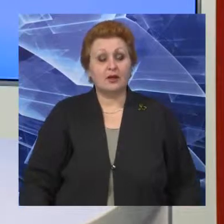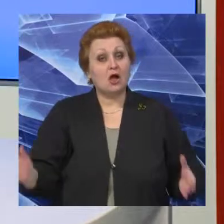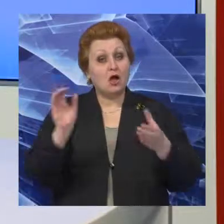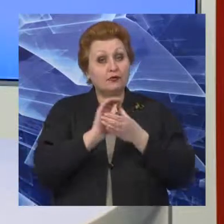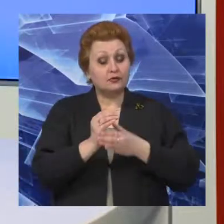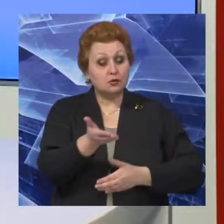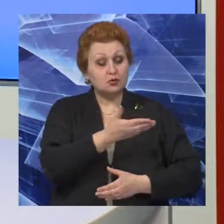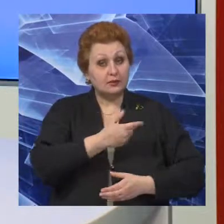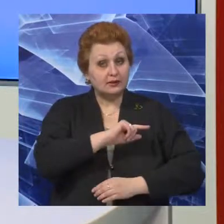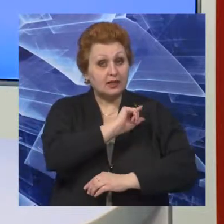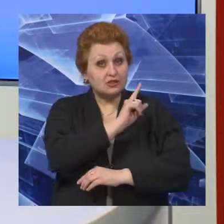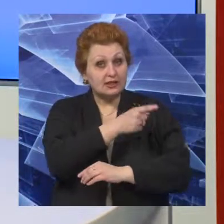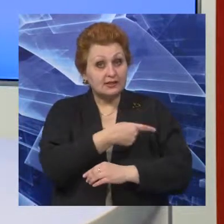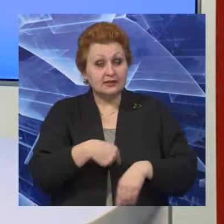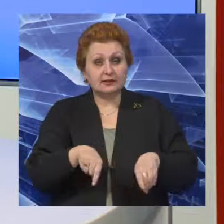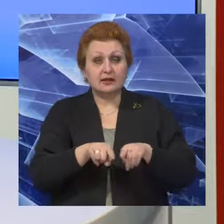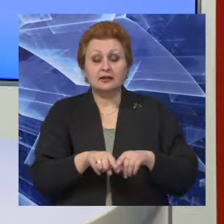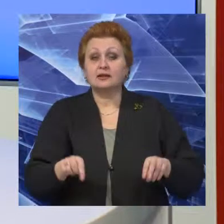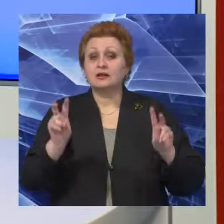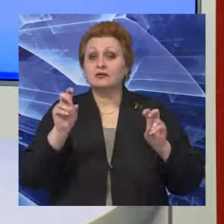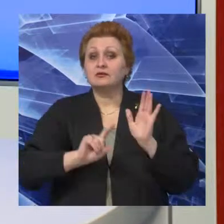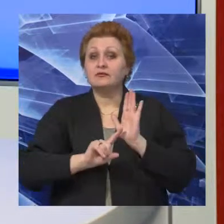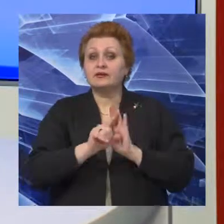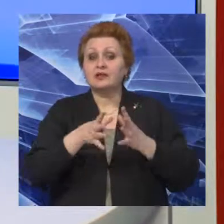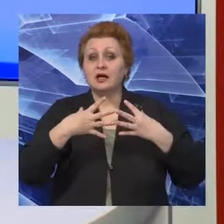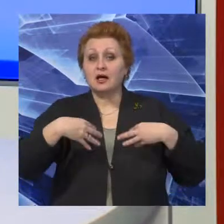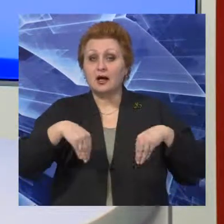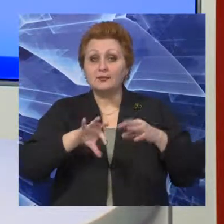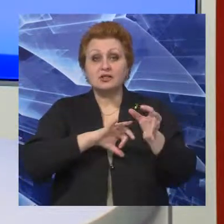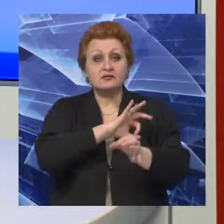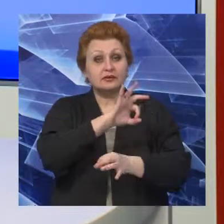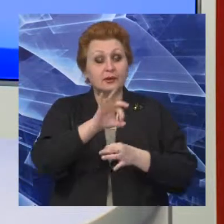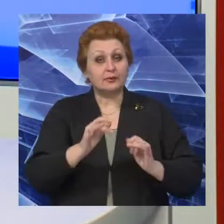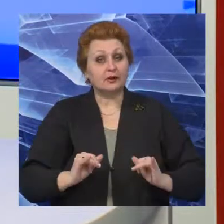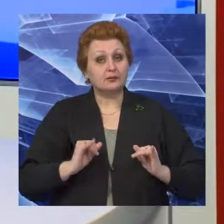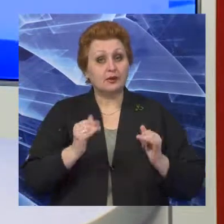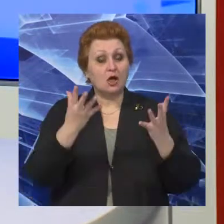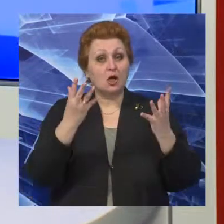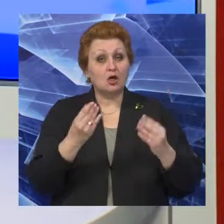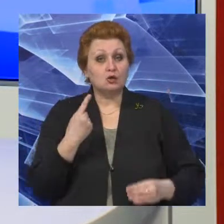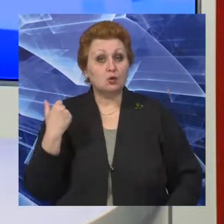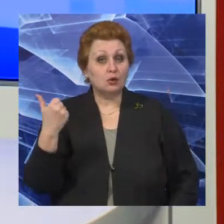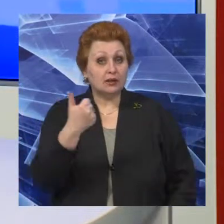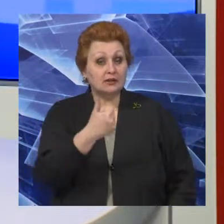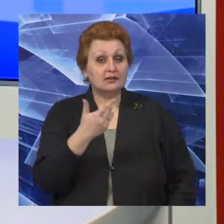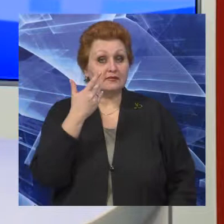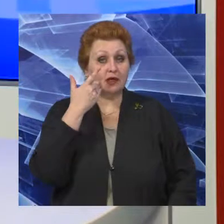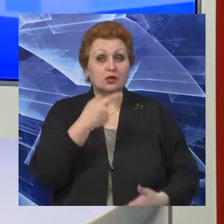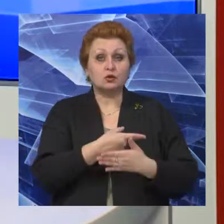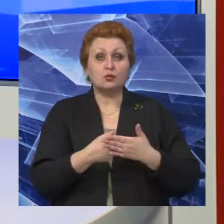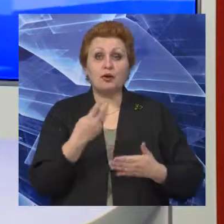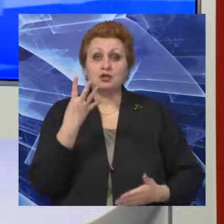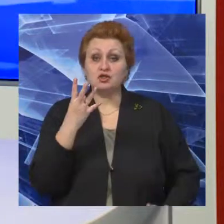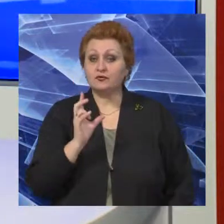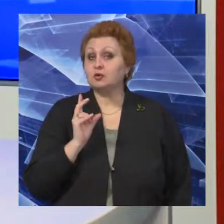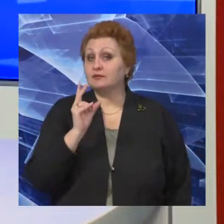В дружбе наша сила. Под таким девизом сегодня в Ставрополе стартовал общественно-политический проект, посвященный Дню народного единства, который вся страна будет